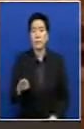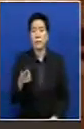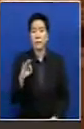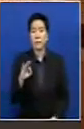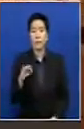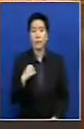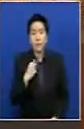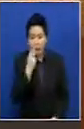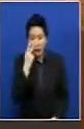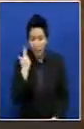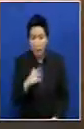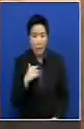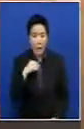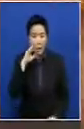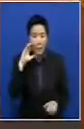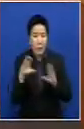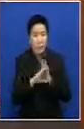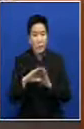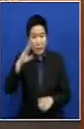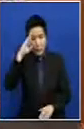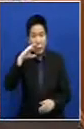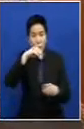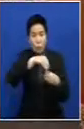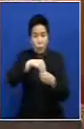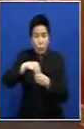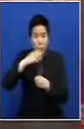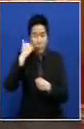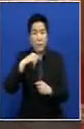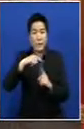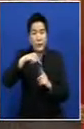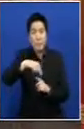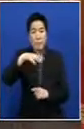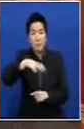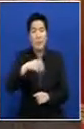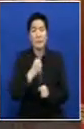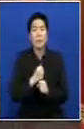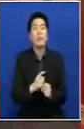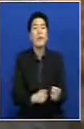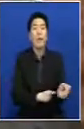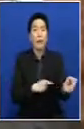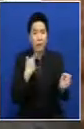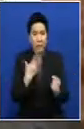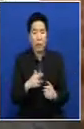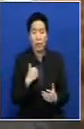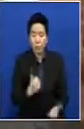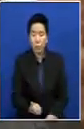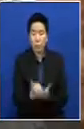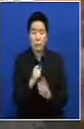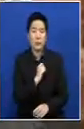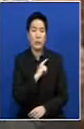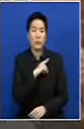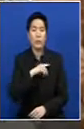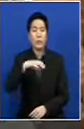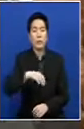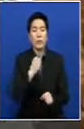ลเมื่อกี้อาจจะเห็นภาพของทหารอยู่บ้างบอกว่าทหารใช้พุทธมณฑลเป็นฐานการทำงานมานานแล้วแล้วก็ช่วยสำนักงานพระพุทธศาสน